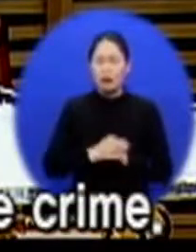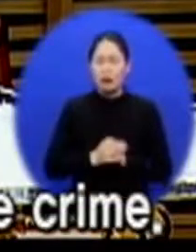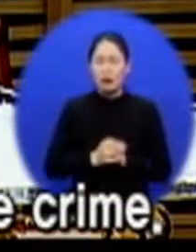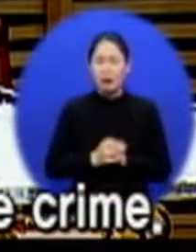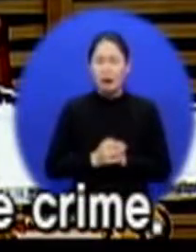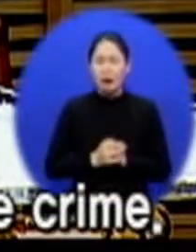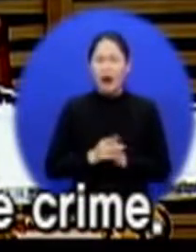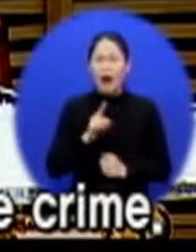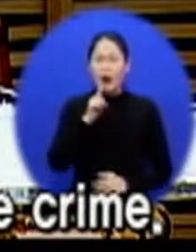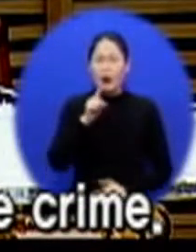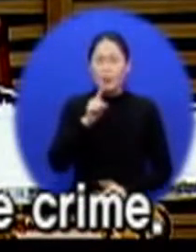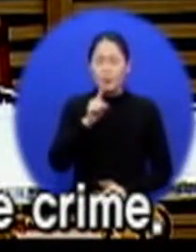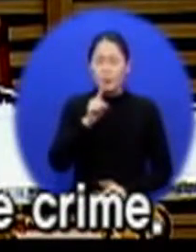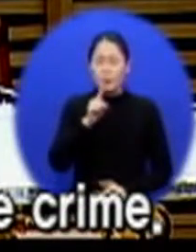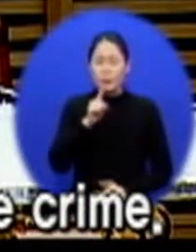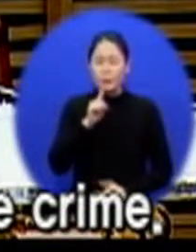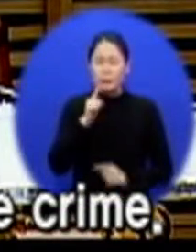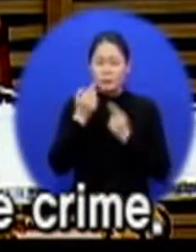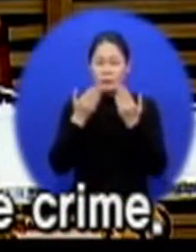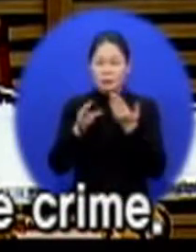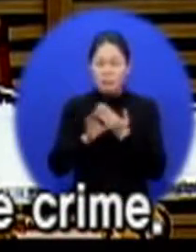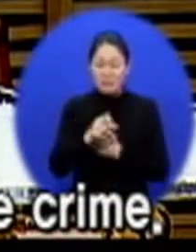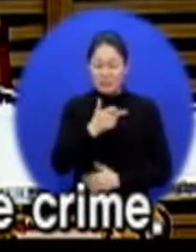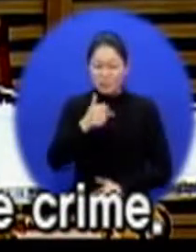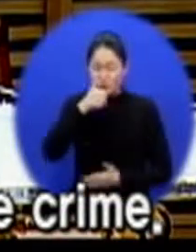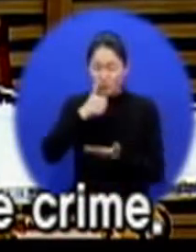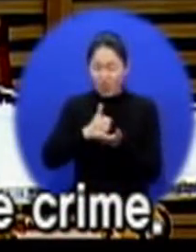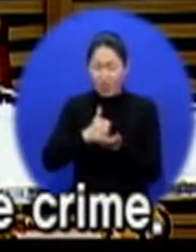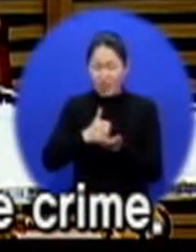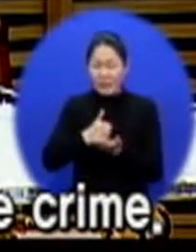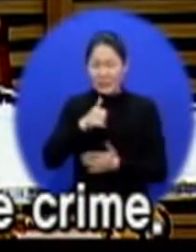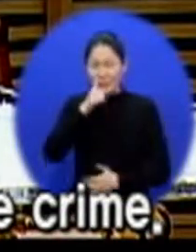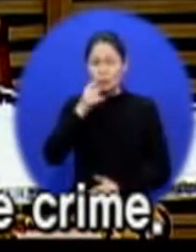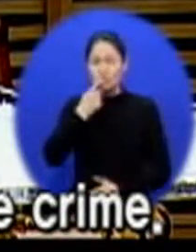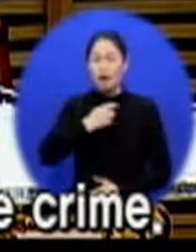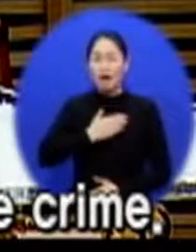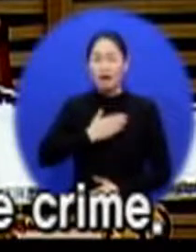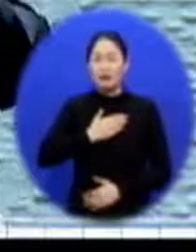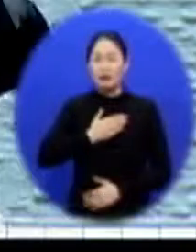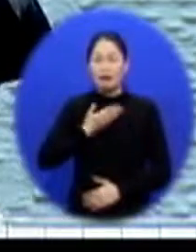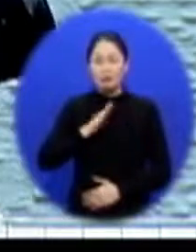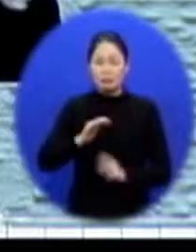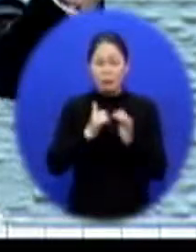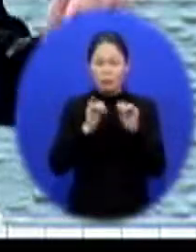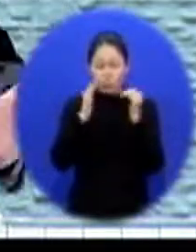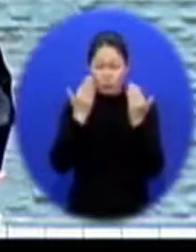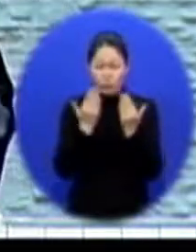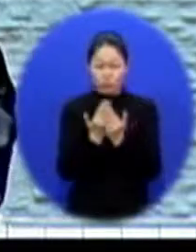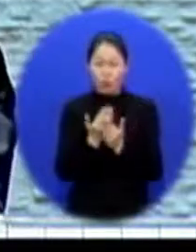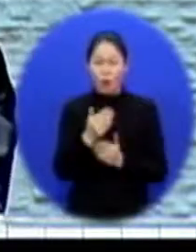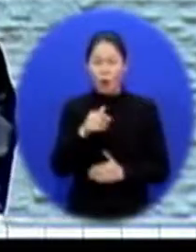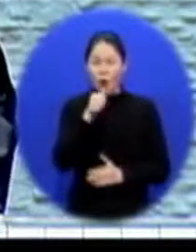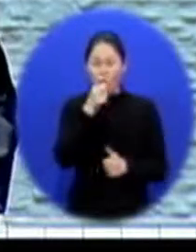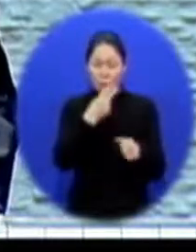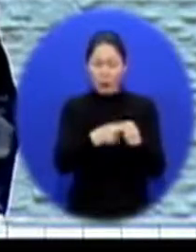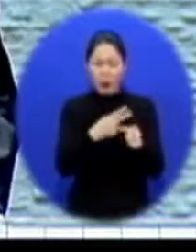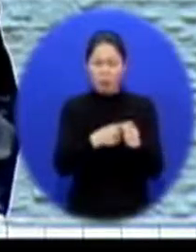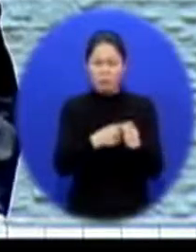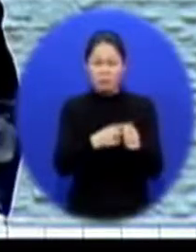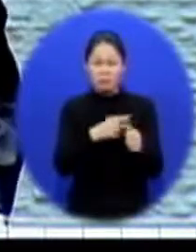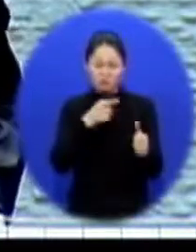한마디로 말하면 큰 죄를 지은 사람인 줄 알았다 는 거죠 사람들이 다 아우를 죽이라고 하니까